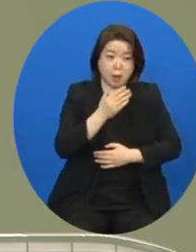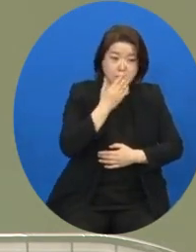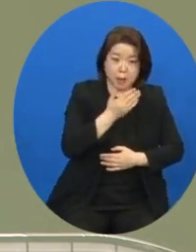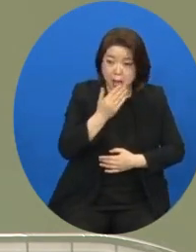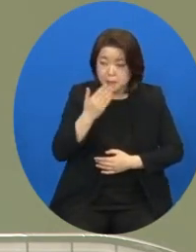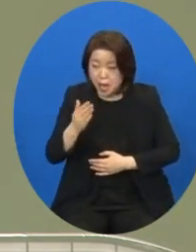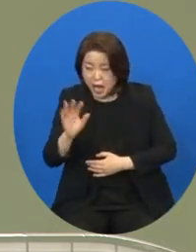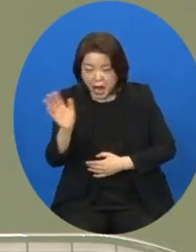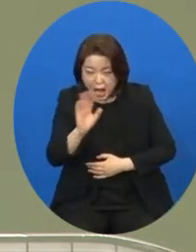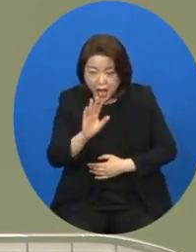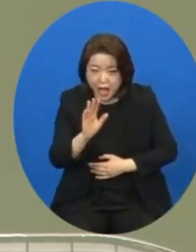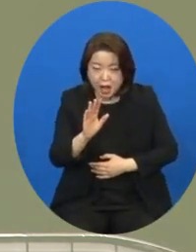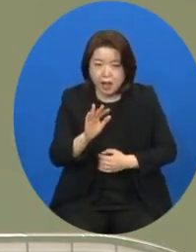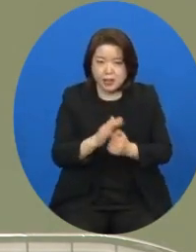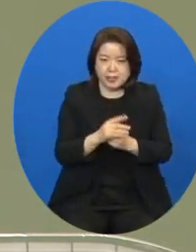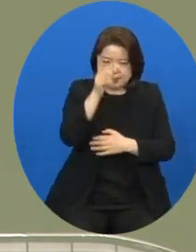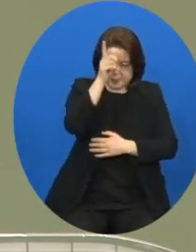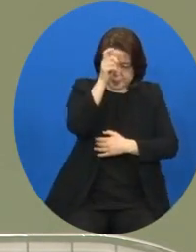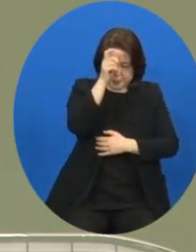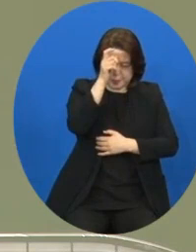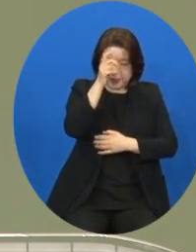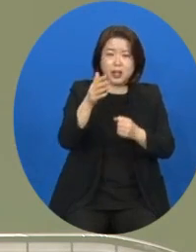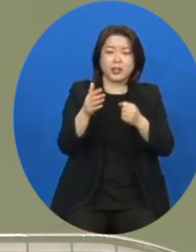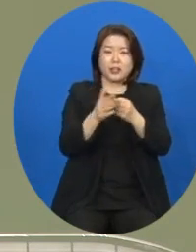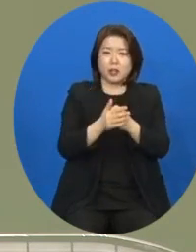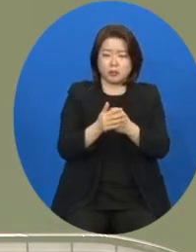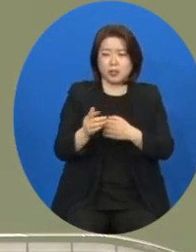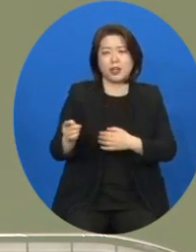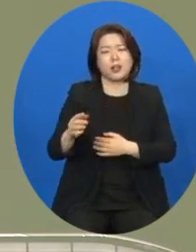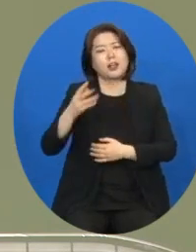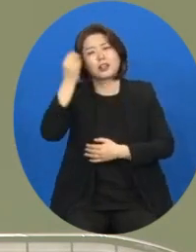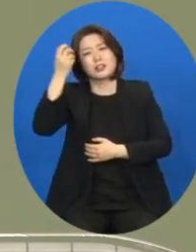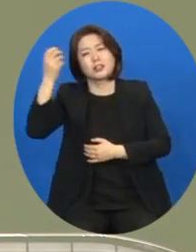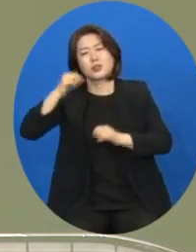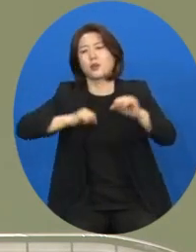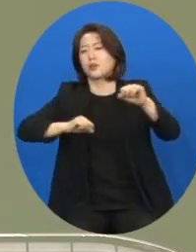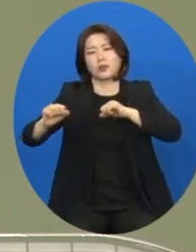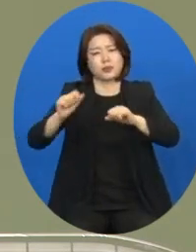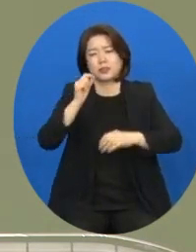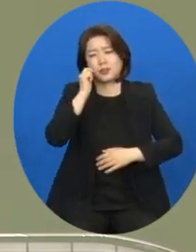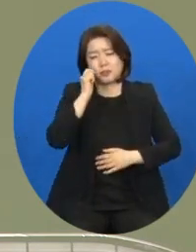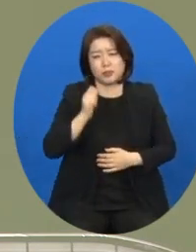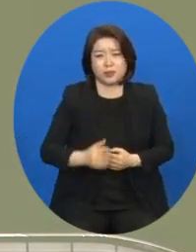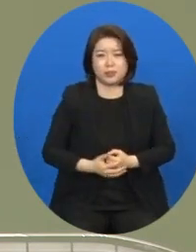이러고 버티니까 성령께서도 역사를 못 하신 거예요.